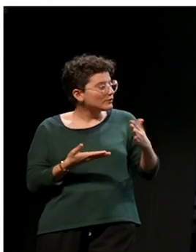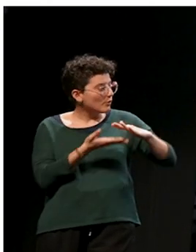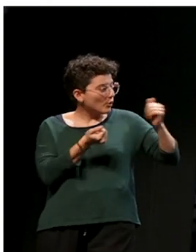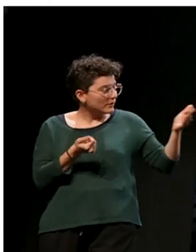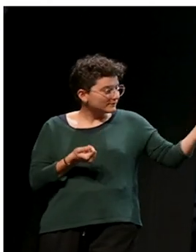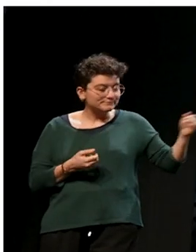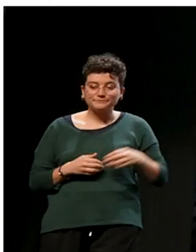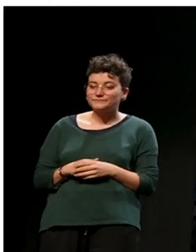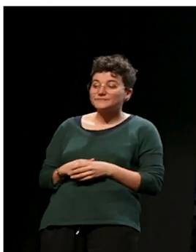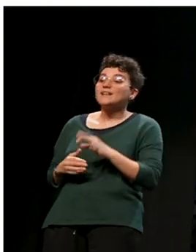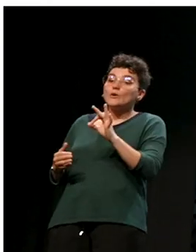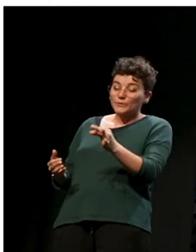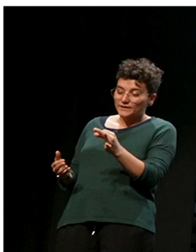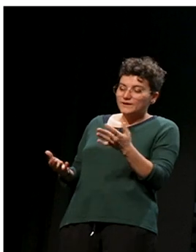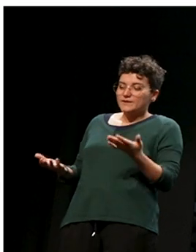les slides